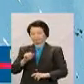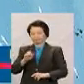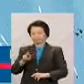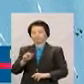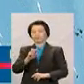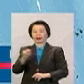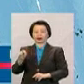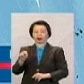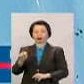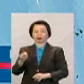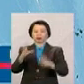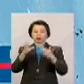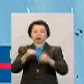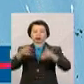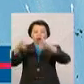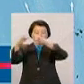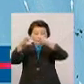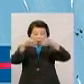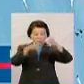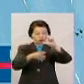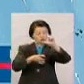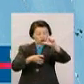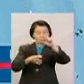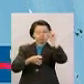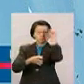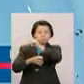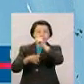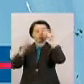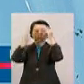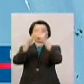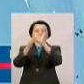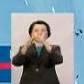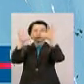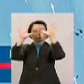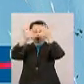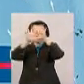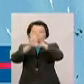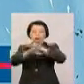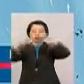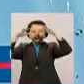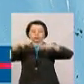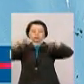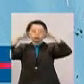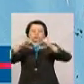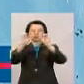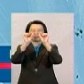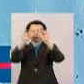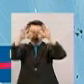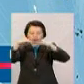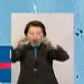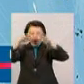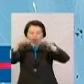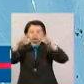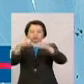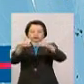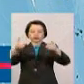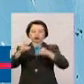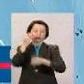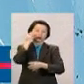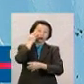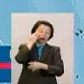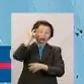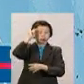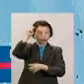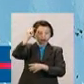litupan awan yang tebal di bahagian timur Pahang, keadaan cuaca mendung berserta hujan renyai-renyai turut berlaku di daerah Kemaman,